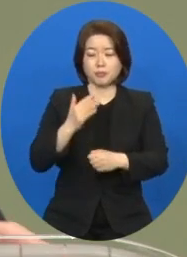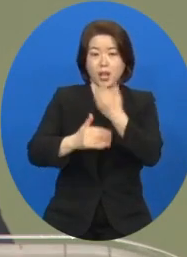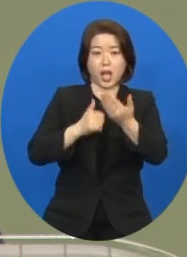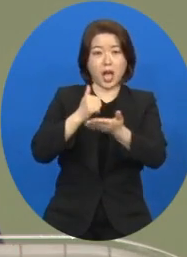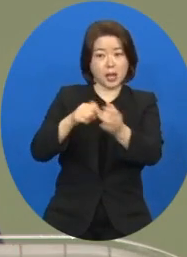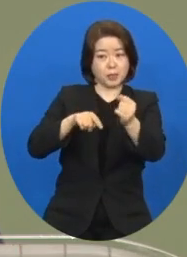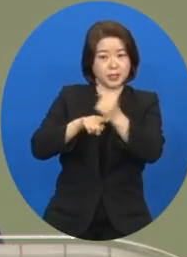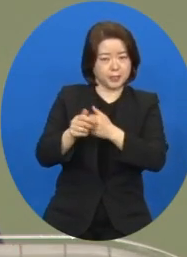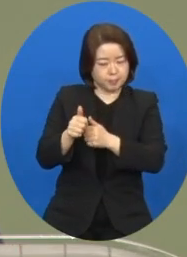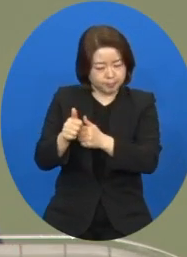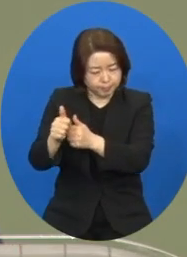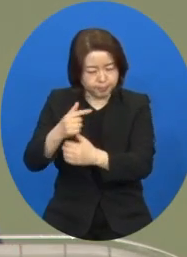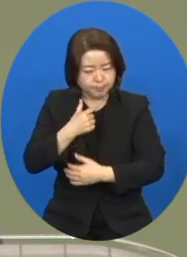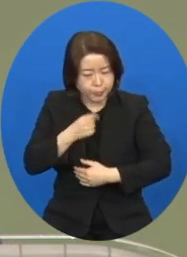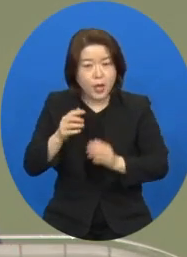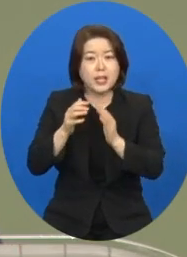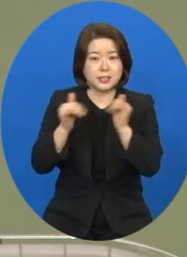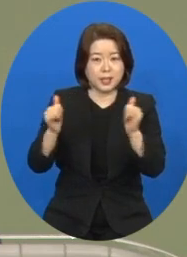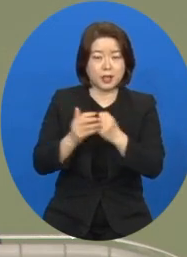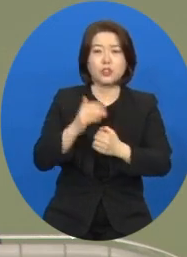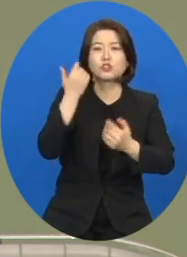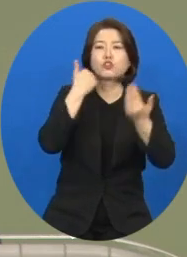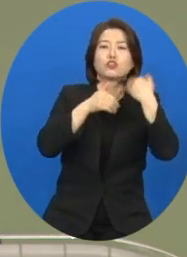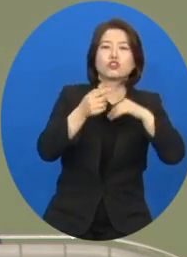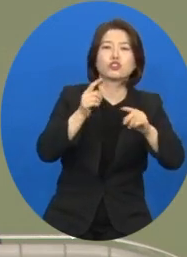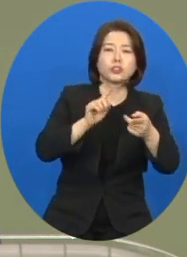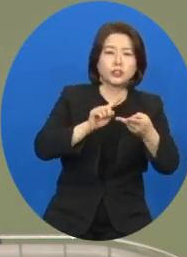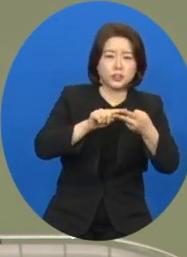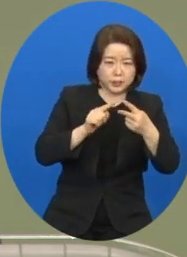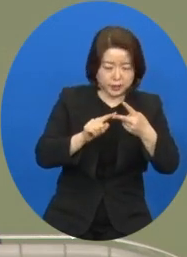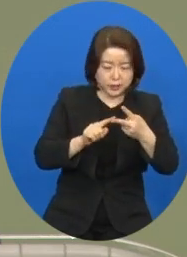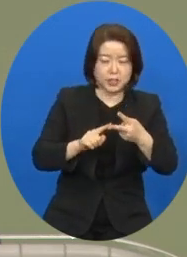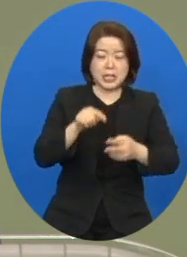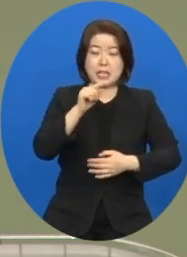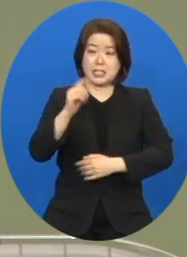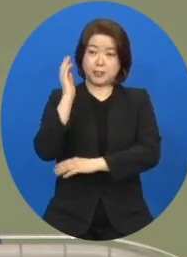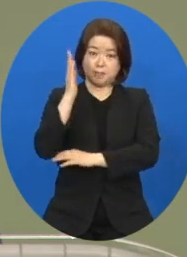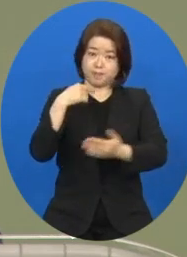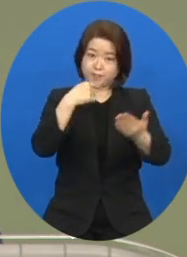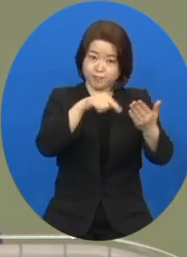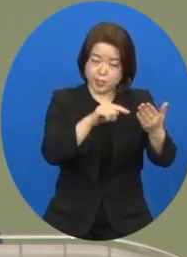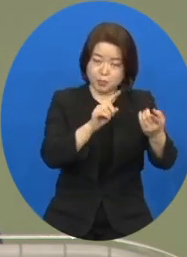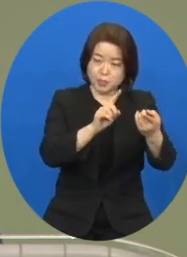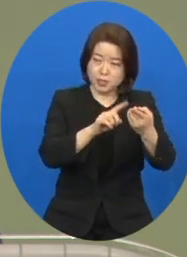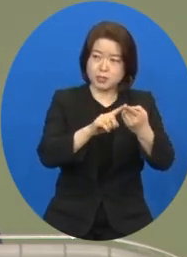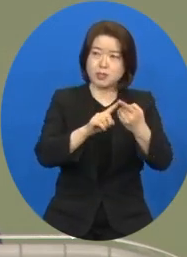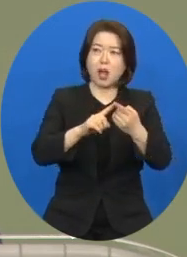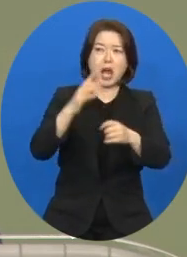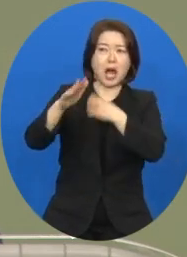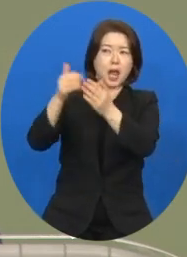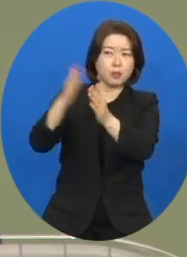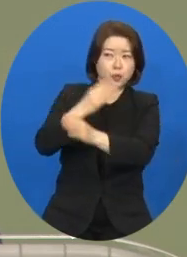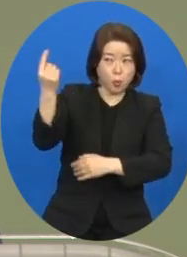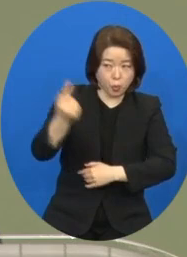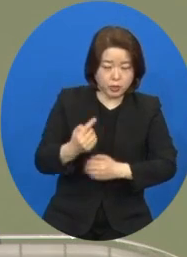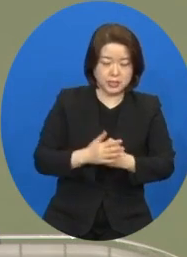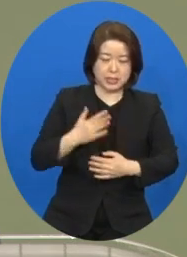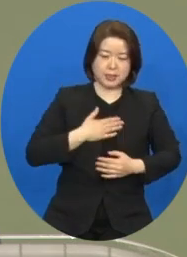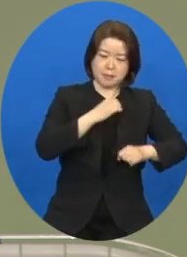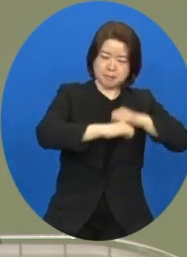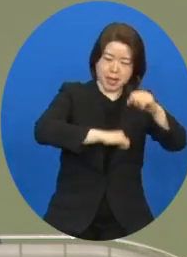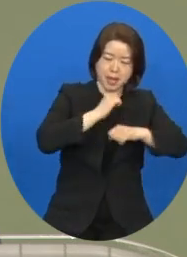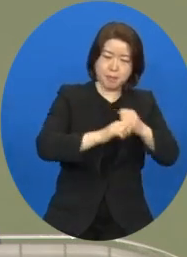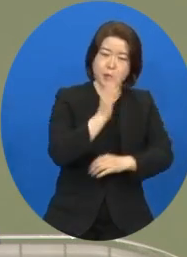하나님의 뜻을 따르려는 사람은 누구든지 이 가르침이 하나님에게서 난 것인지 내가 내 마음대로 말하는 것인지를